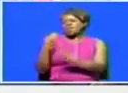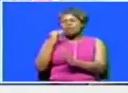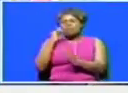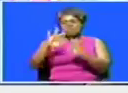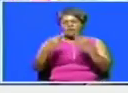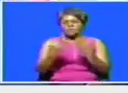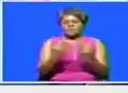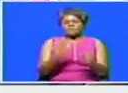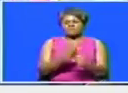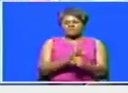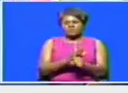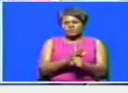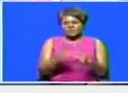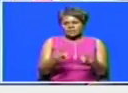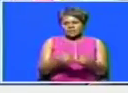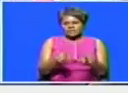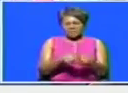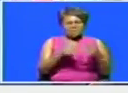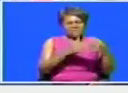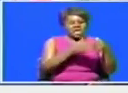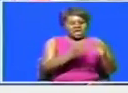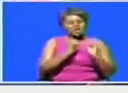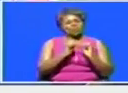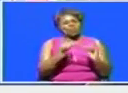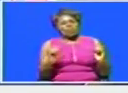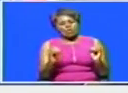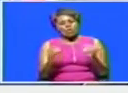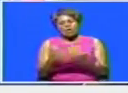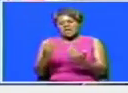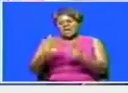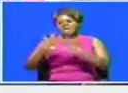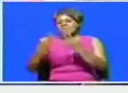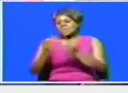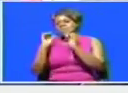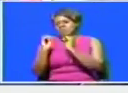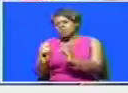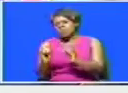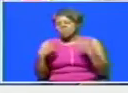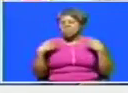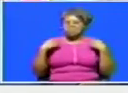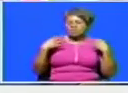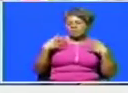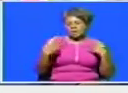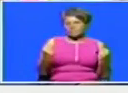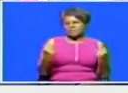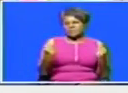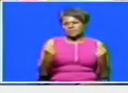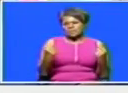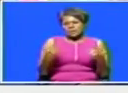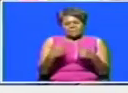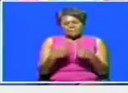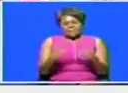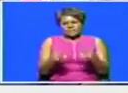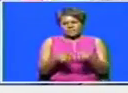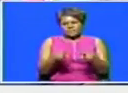familia kwa jumla kama vile kutomtimizia mke tendo la ndoa, kutoshughulikia familia kwa chakula, malazi, nguo, kiafya na hata elimu. Isitoshe,